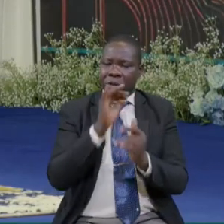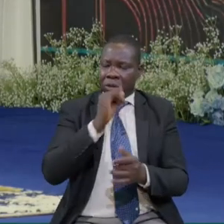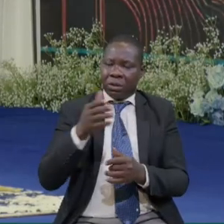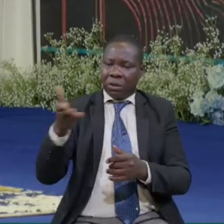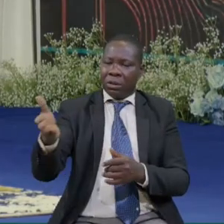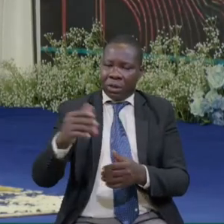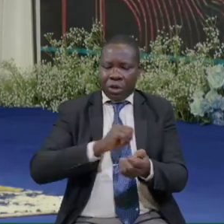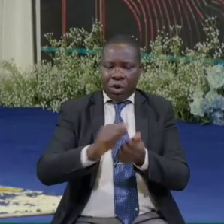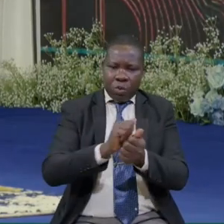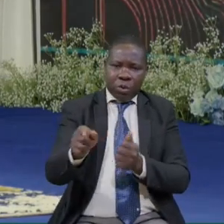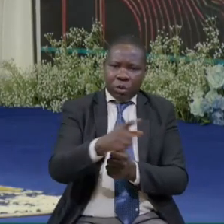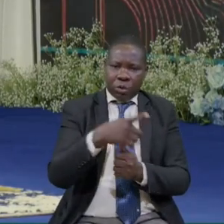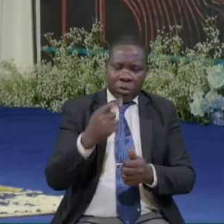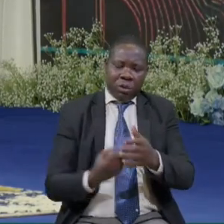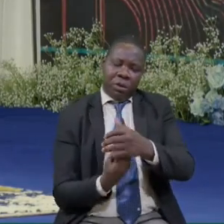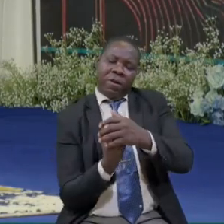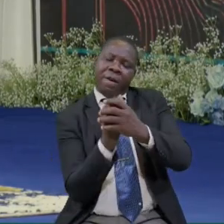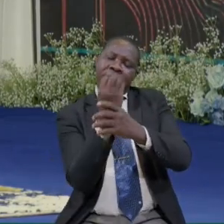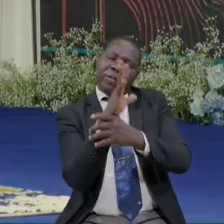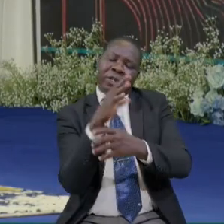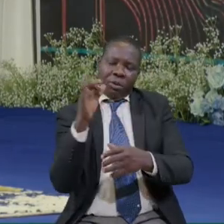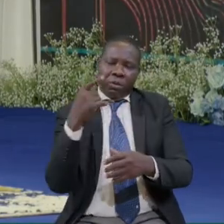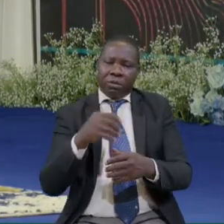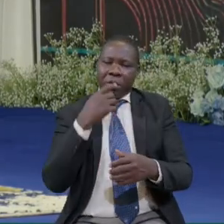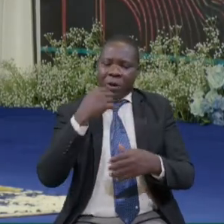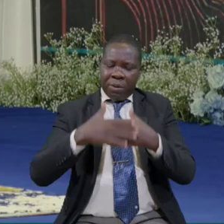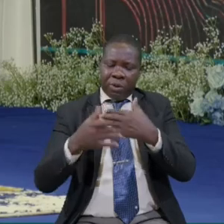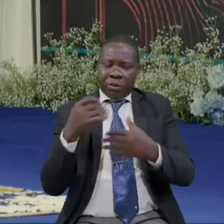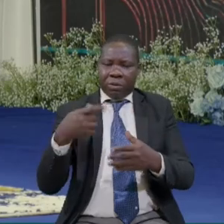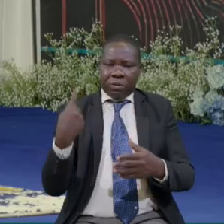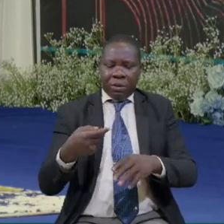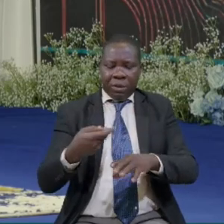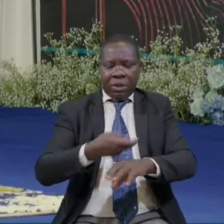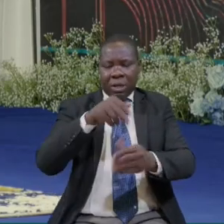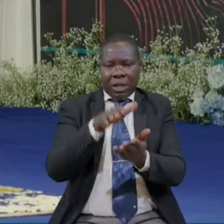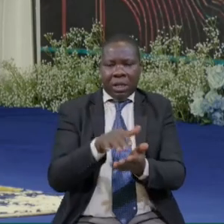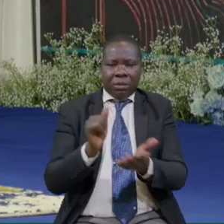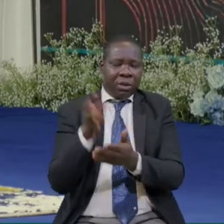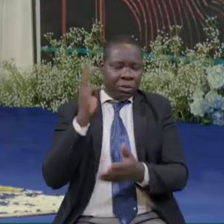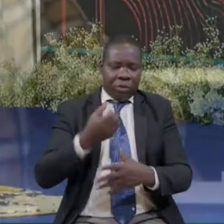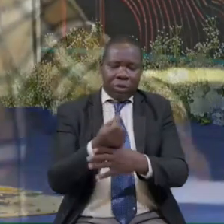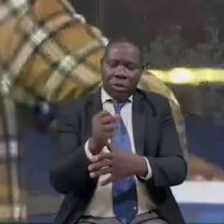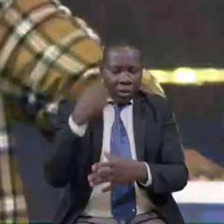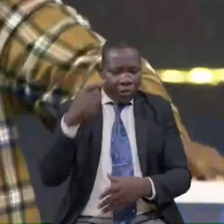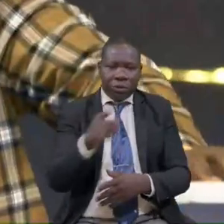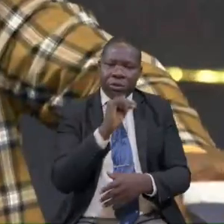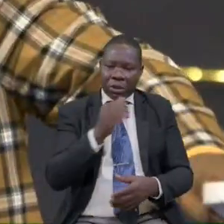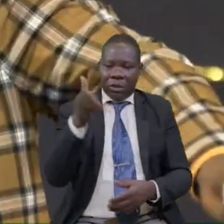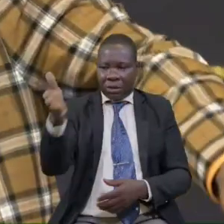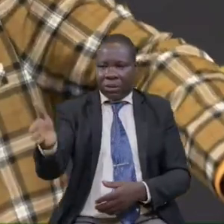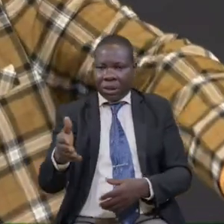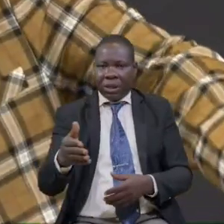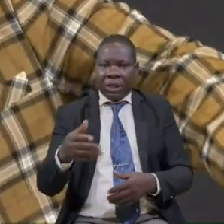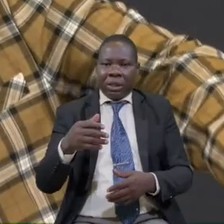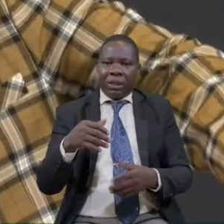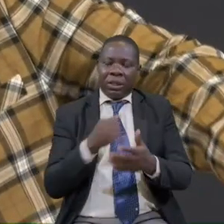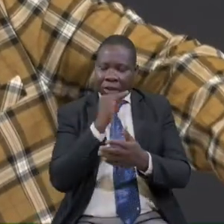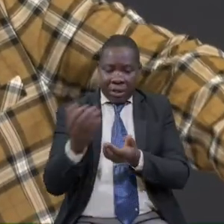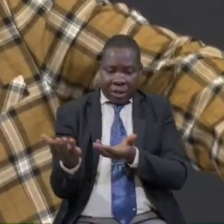lavez-vous, la fontaine du sang de l'agneau est là, qui a été versée pour vous, est là, c'est